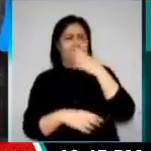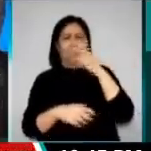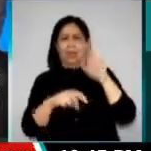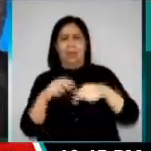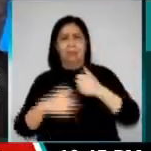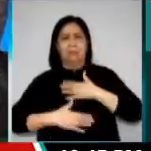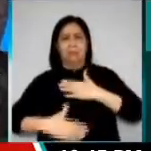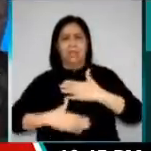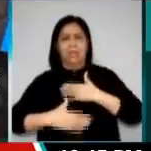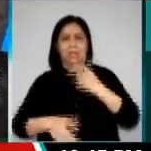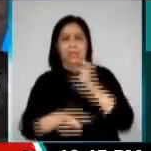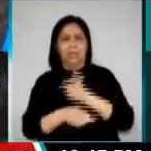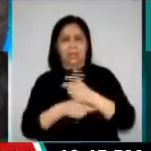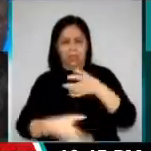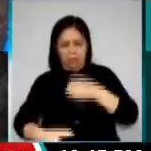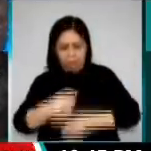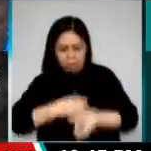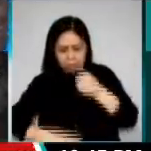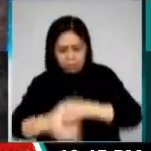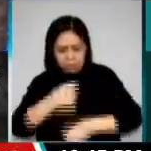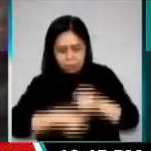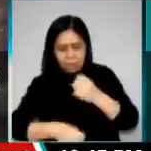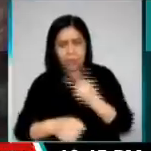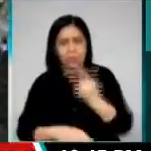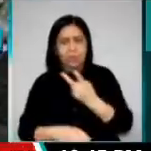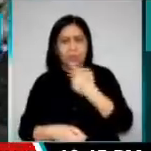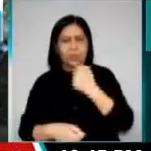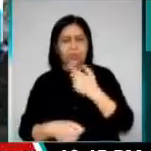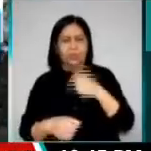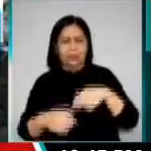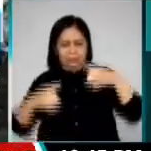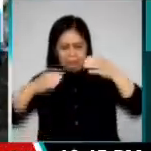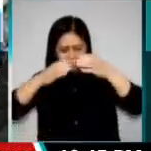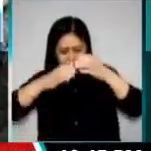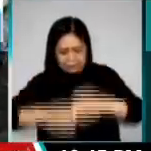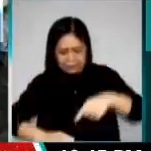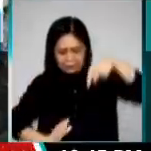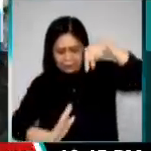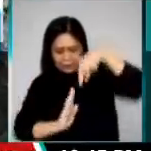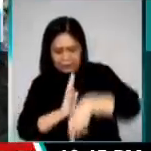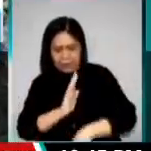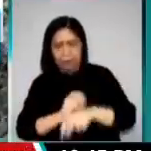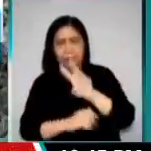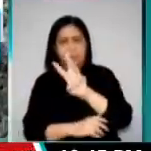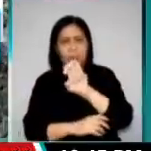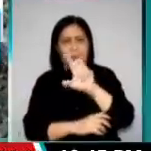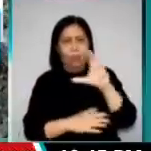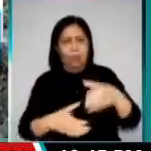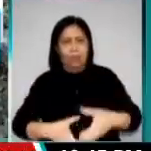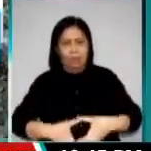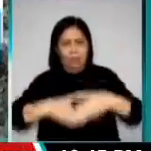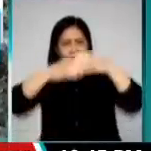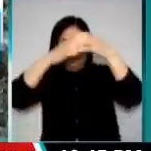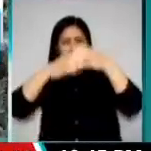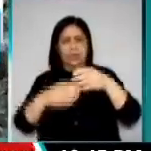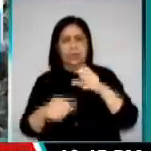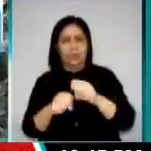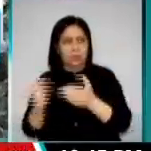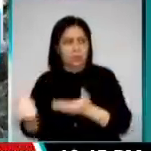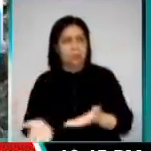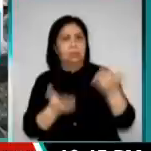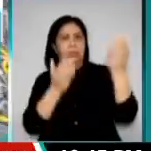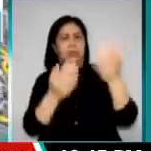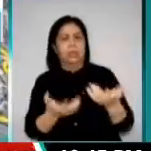ang pag-ahon sa katawan ng dalawa dahil sa kitid ng balon. Dinala po sila sa ating rural health unit sa bayan ng